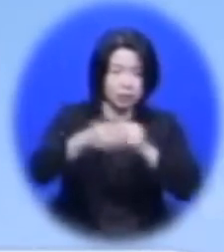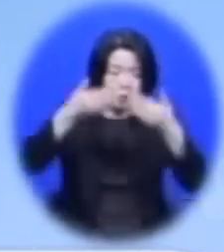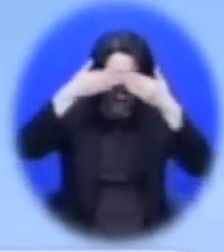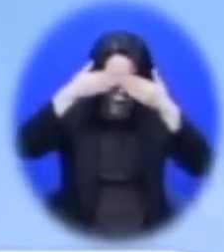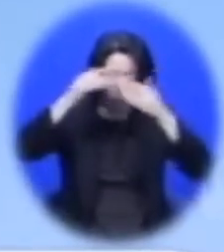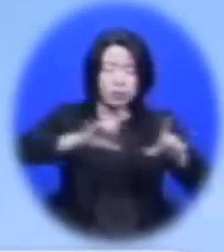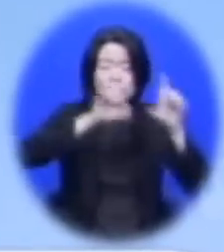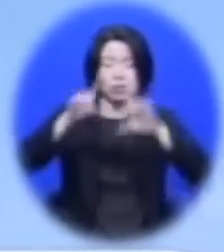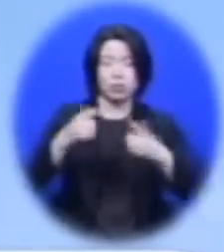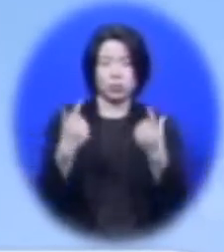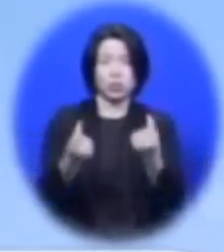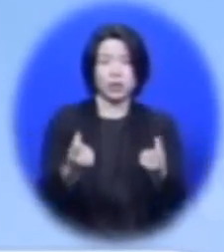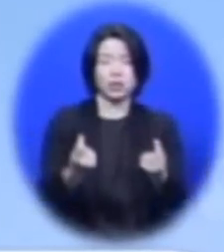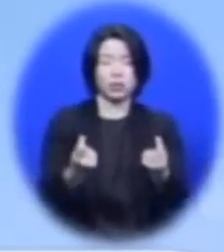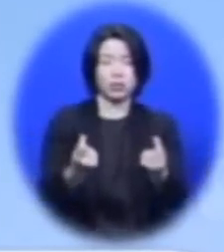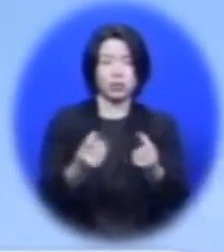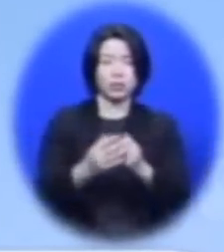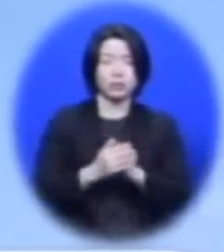삽니다.